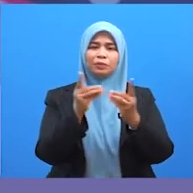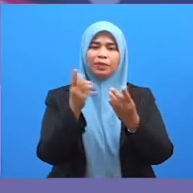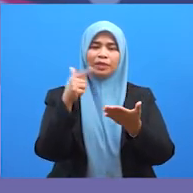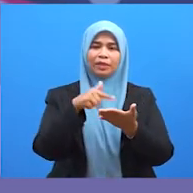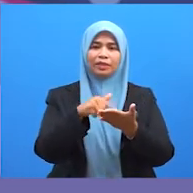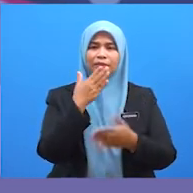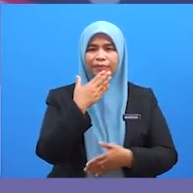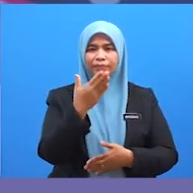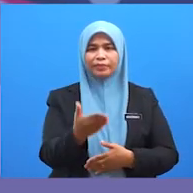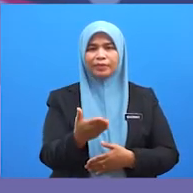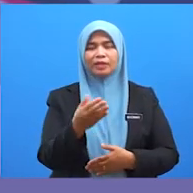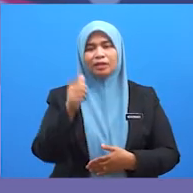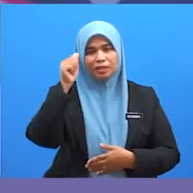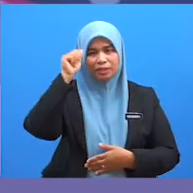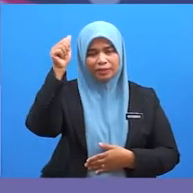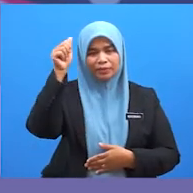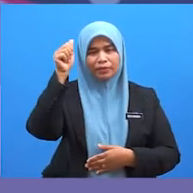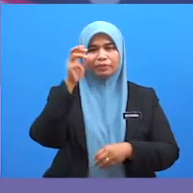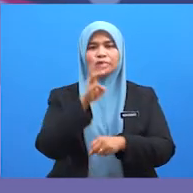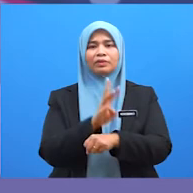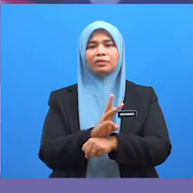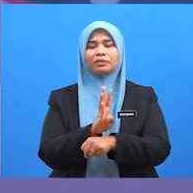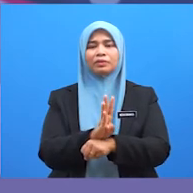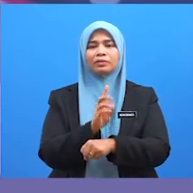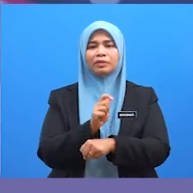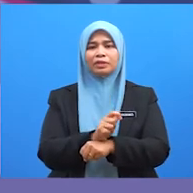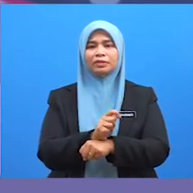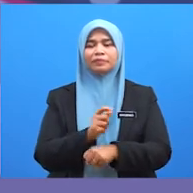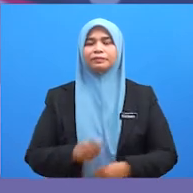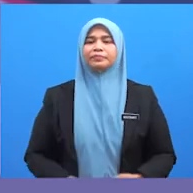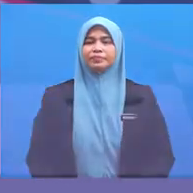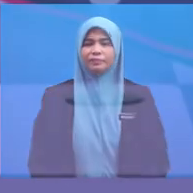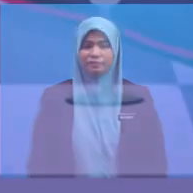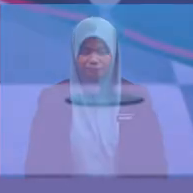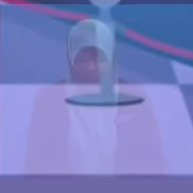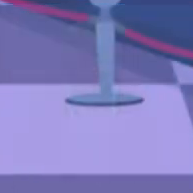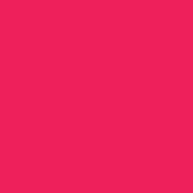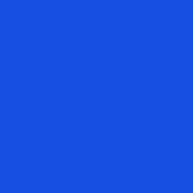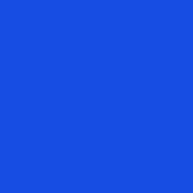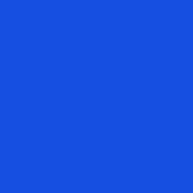Terima kasih. Assalamualaikum warahmatullahi wabarakatuh.